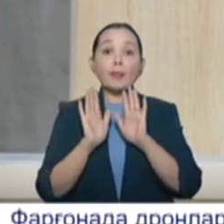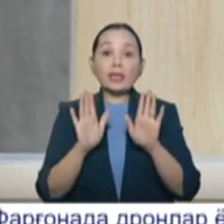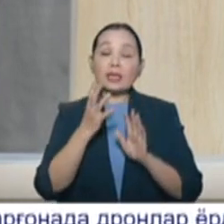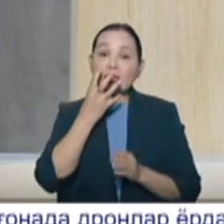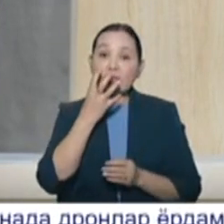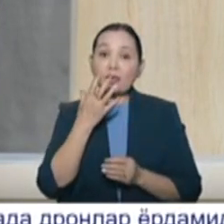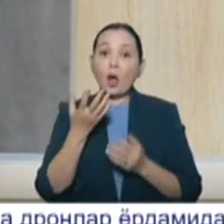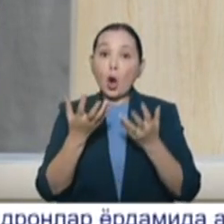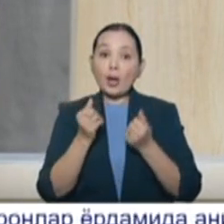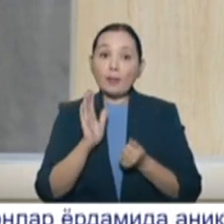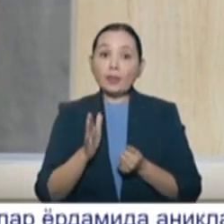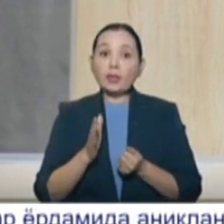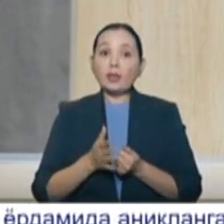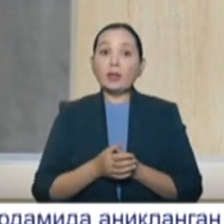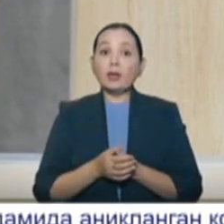issiqlik olyapti.